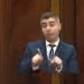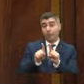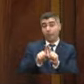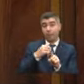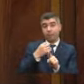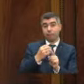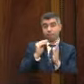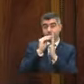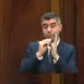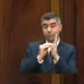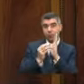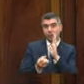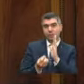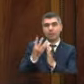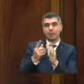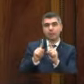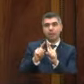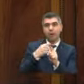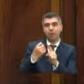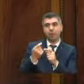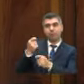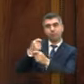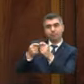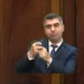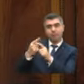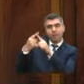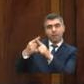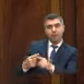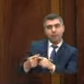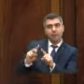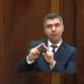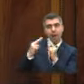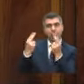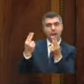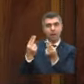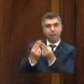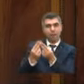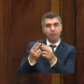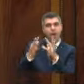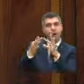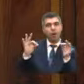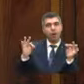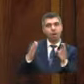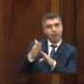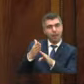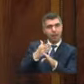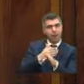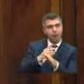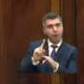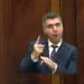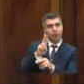التصنيف الجديد للمغرب في مناخ الأعمال، وقد فصلتم في هذا في السؤال